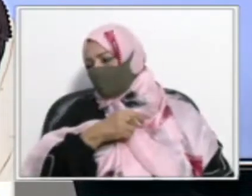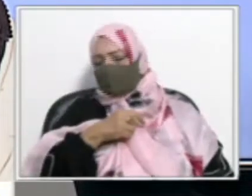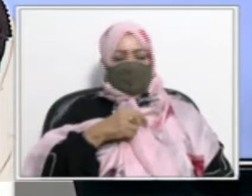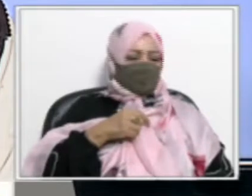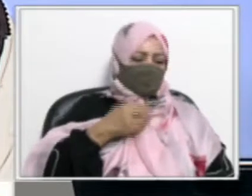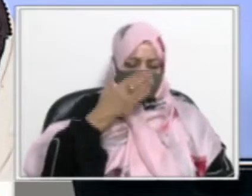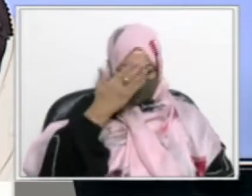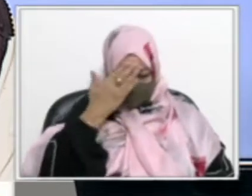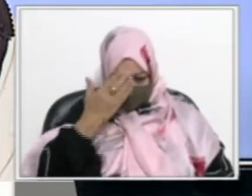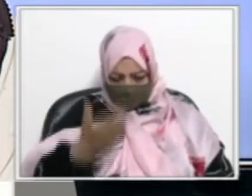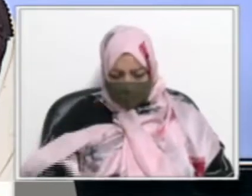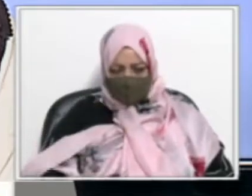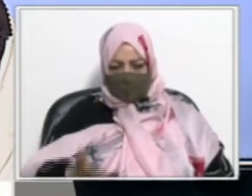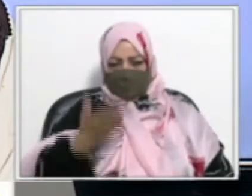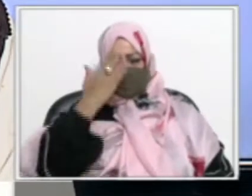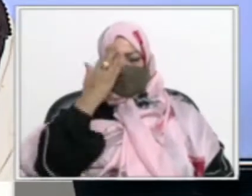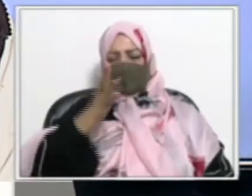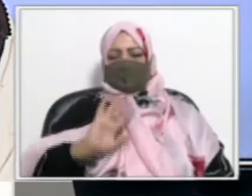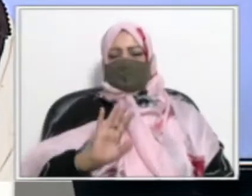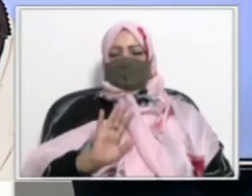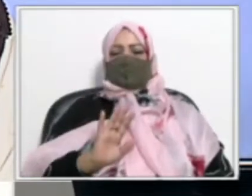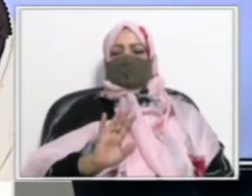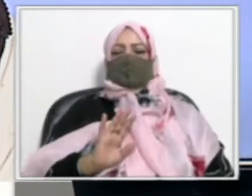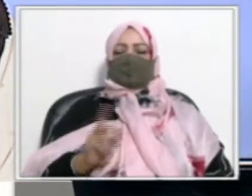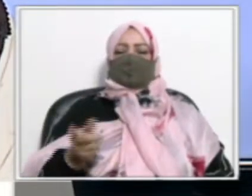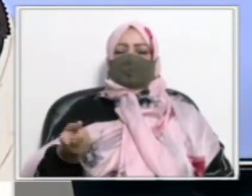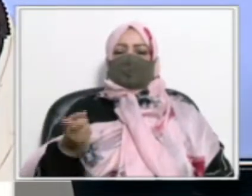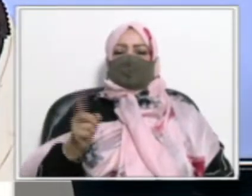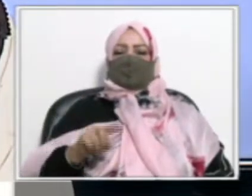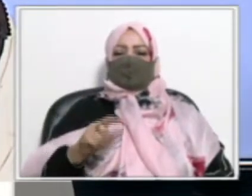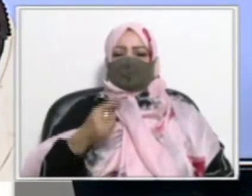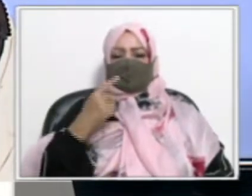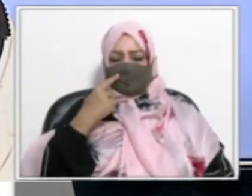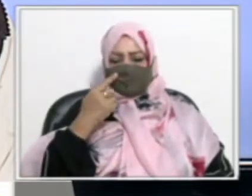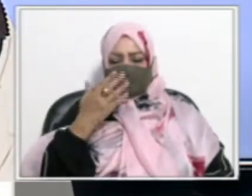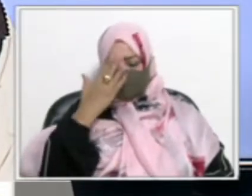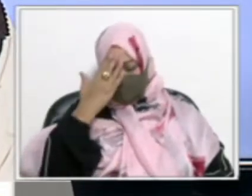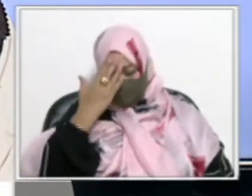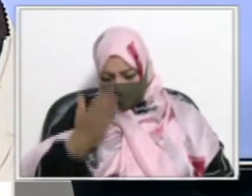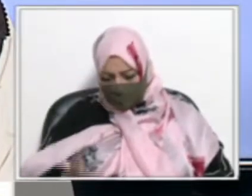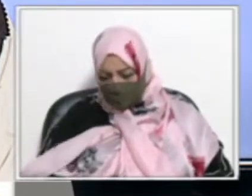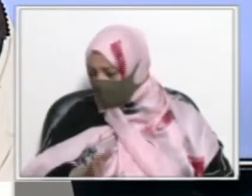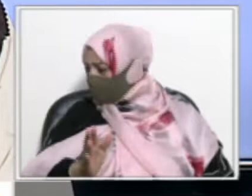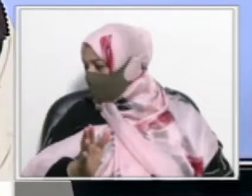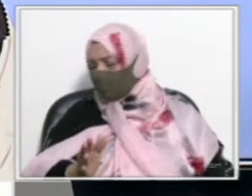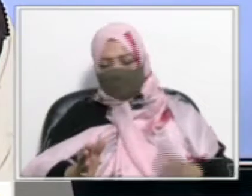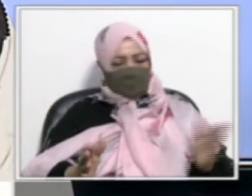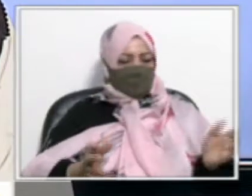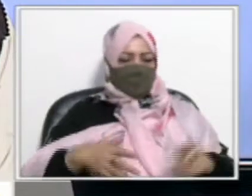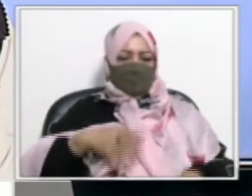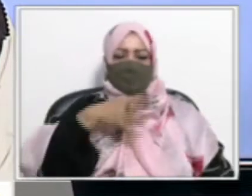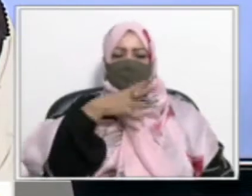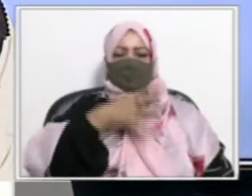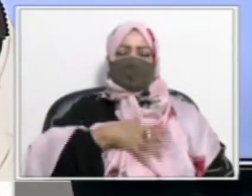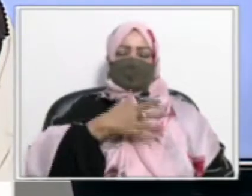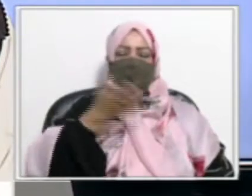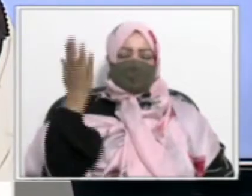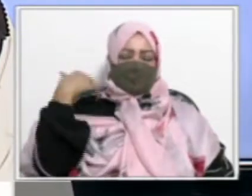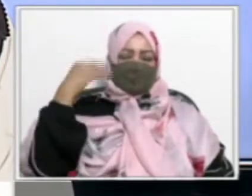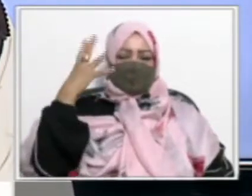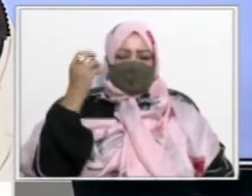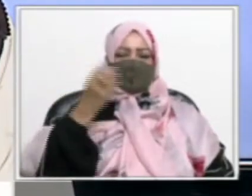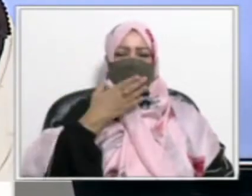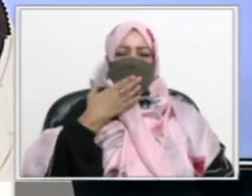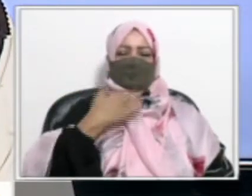والسلام. فاختلف العلماء في هذا التقدير، يعني متى يكون بعديا ومتى يكون